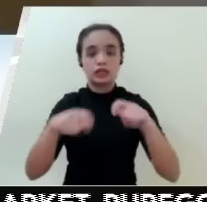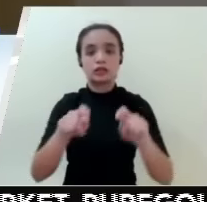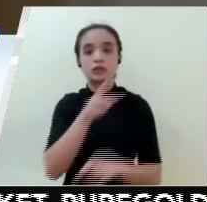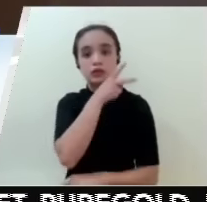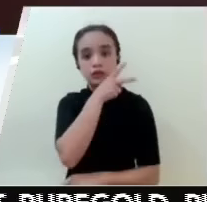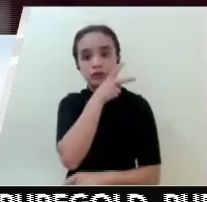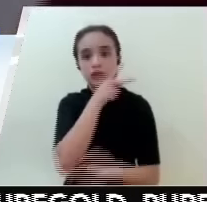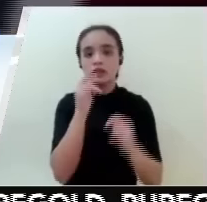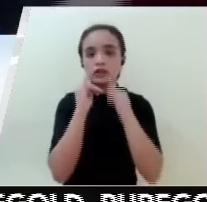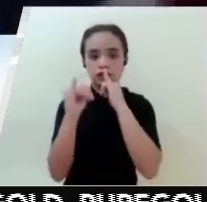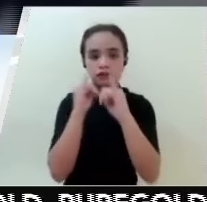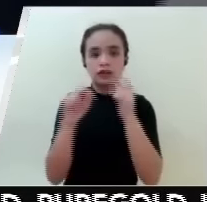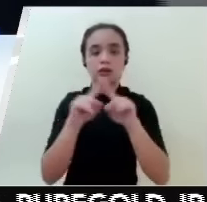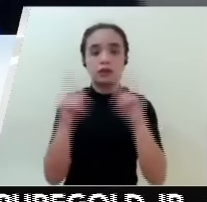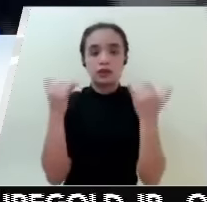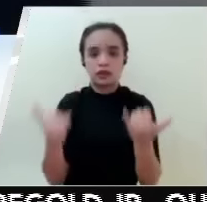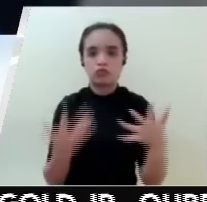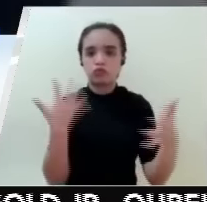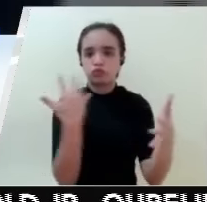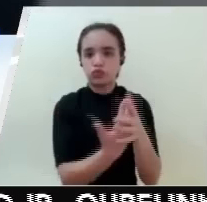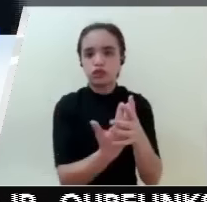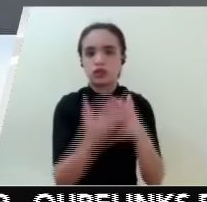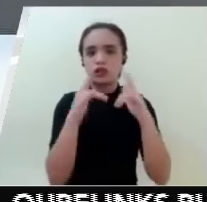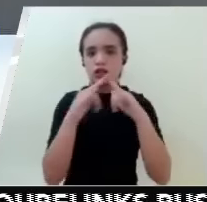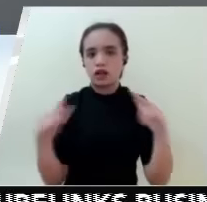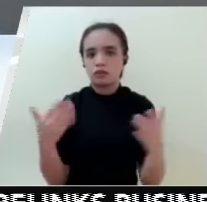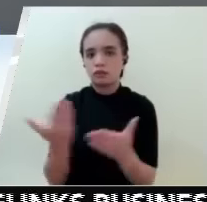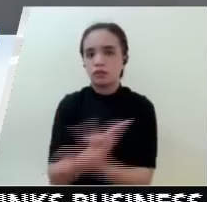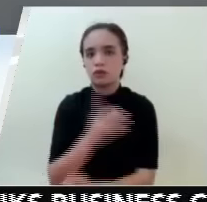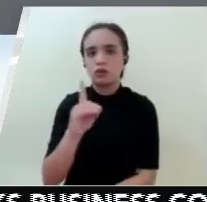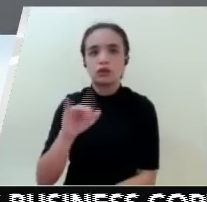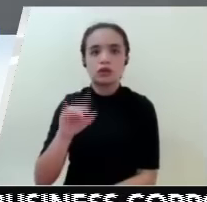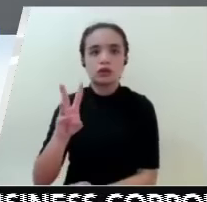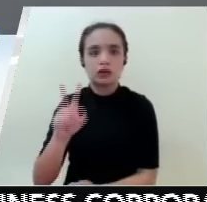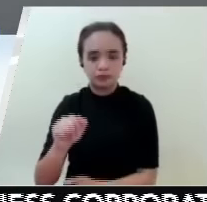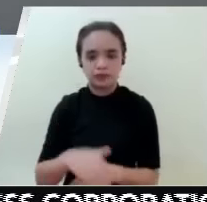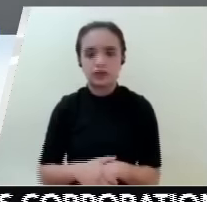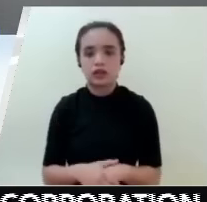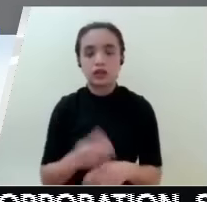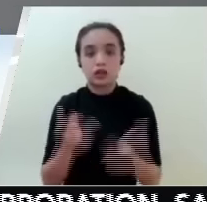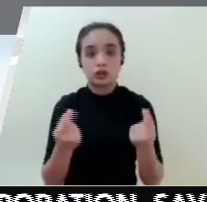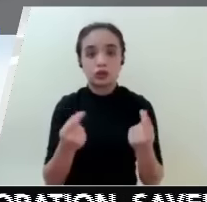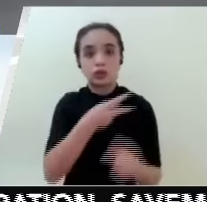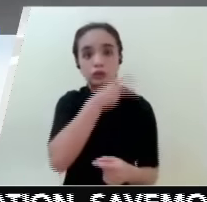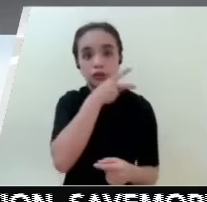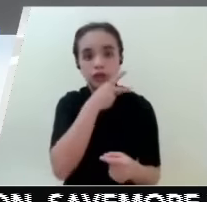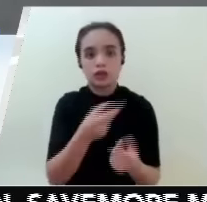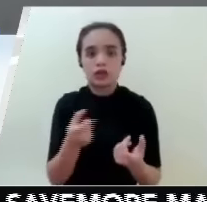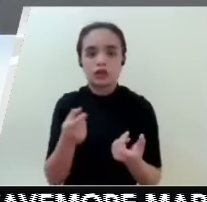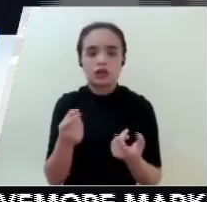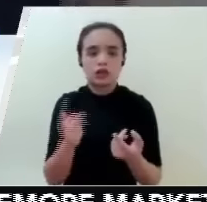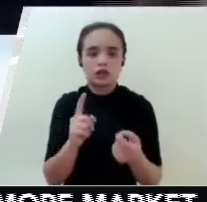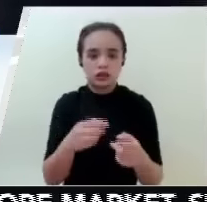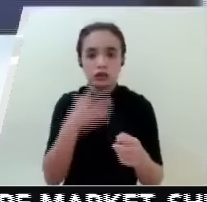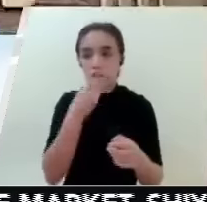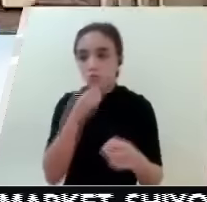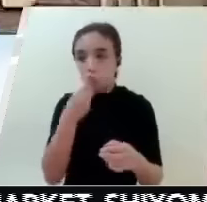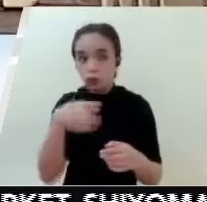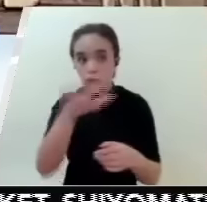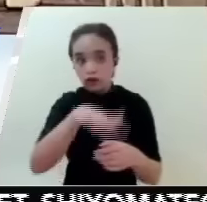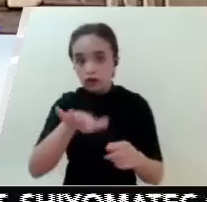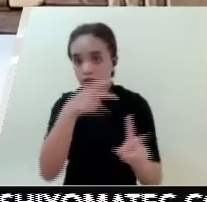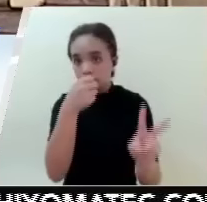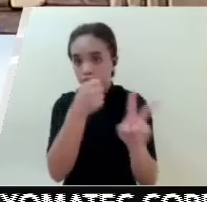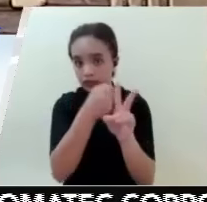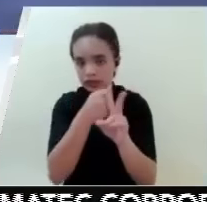Camp Bagong Diwa. Payo ng NCRPO sa iba pang naging biktima ng modus ng suspect na dumulog sa kanila para maghain ng reklamo. Paalala